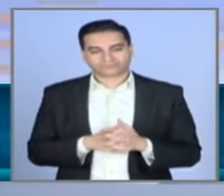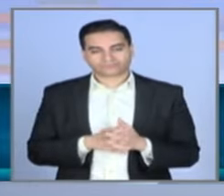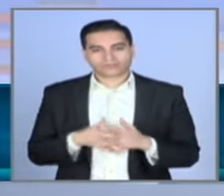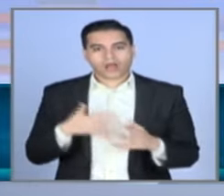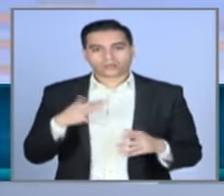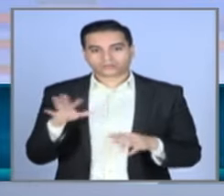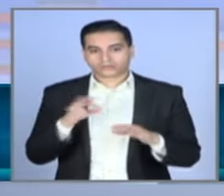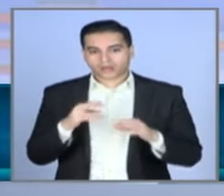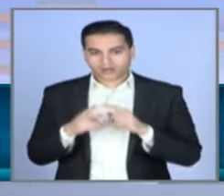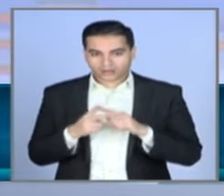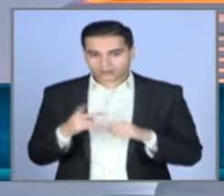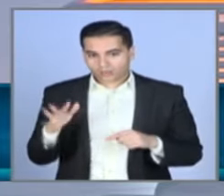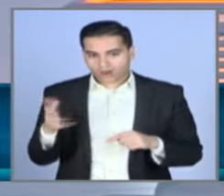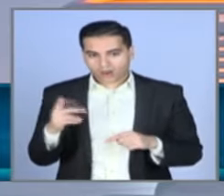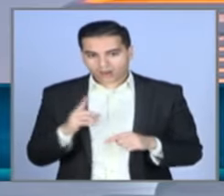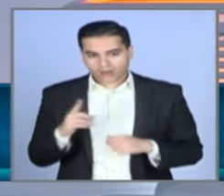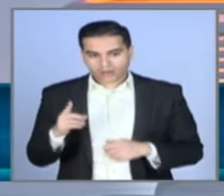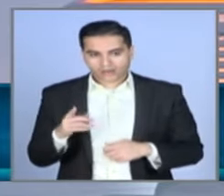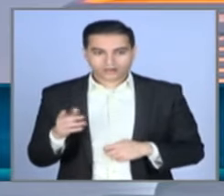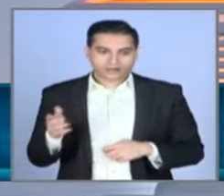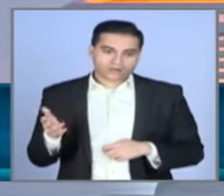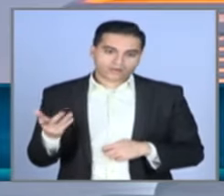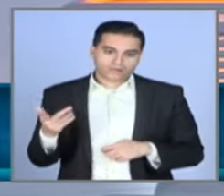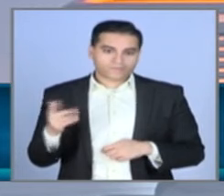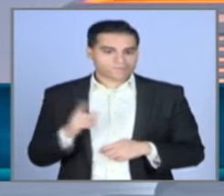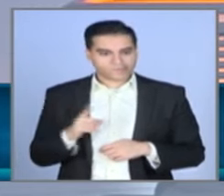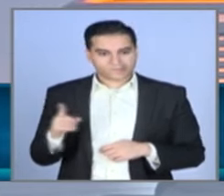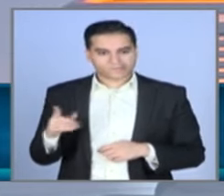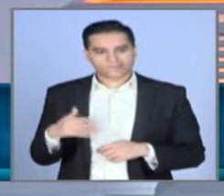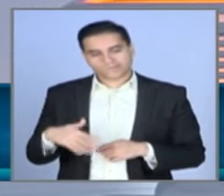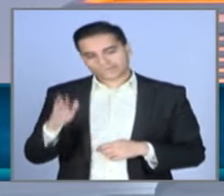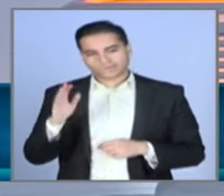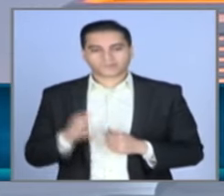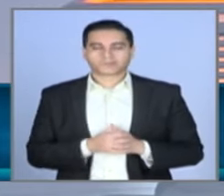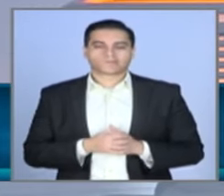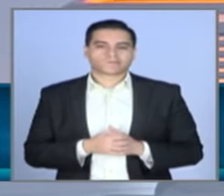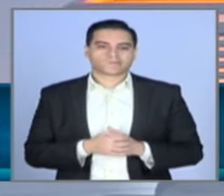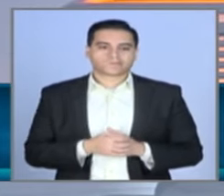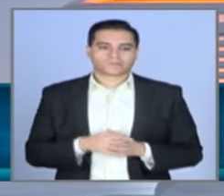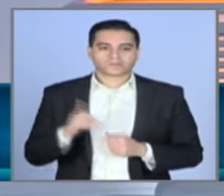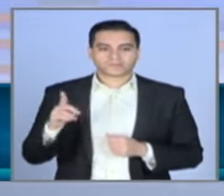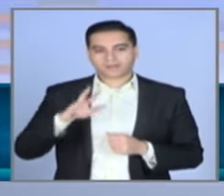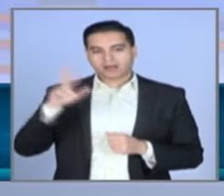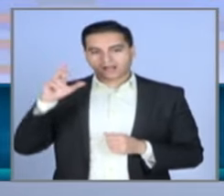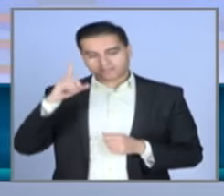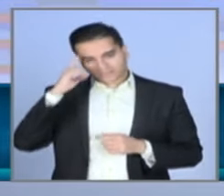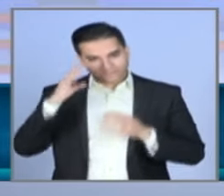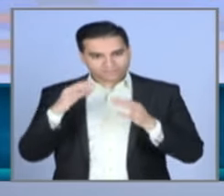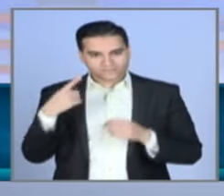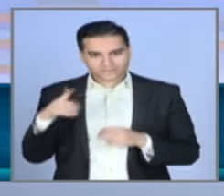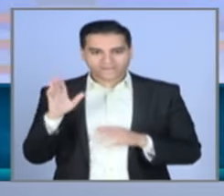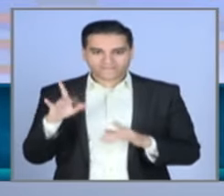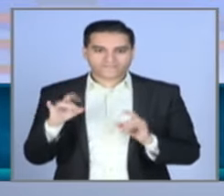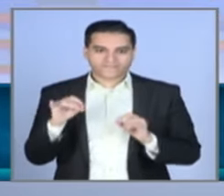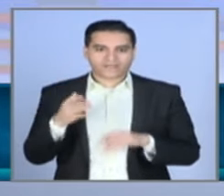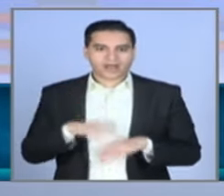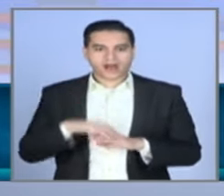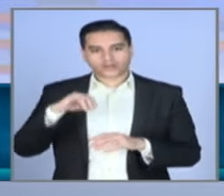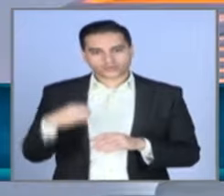عايزين اختيارين ولا لا؟ لا، مش عايزين. لا. بلال بيفكر صح. خلي فعلا